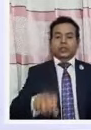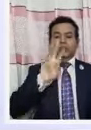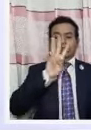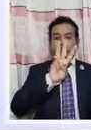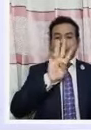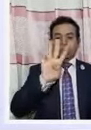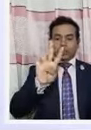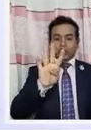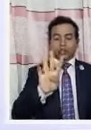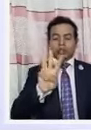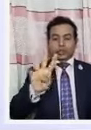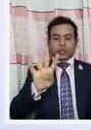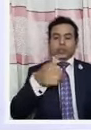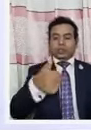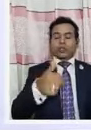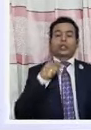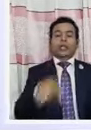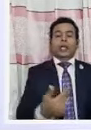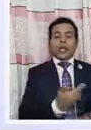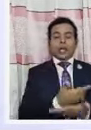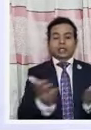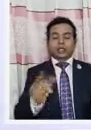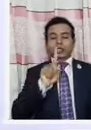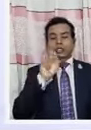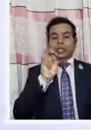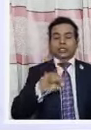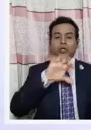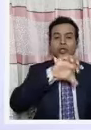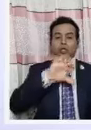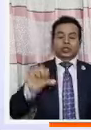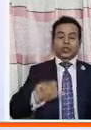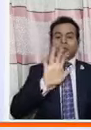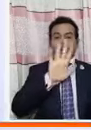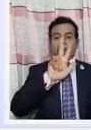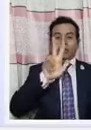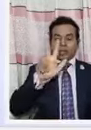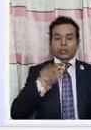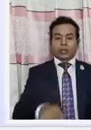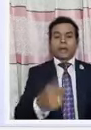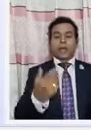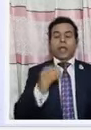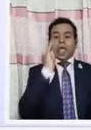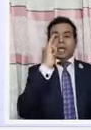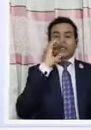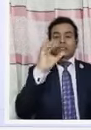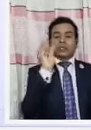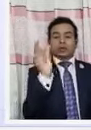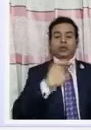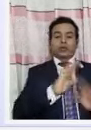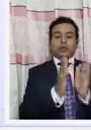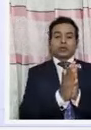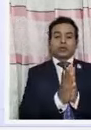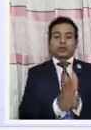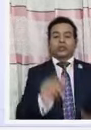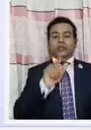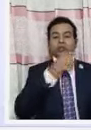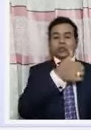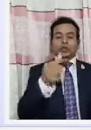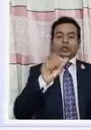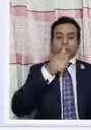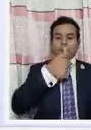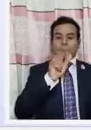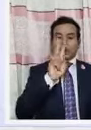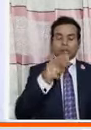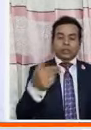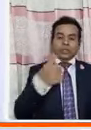15994টি, রোগী ভর্তি আছে 4336 জন এবং শয্যা খালি আছে 10958টি। সারা দেশে আইসিইউ শয্যা